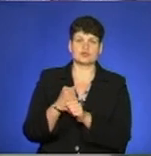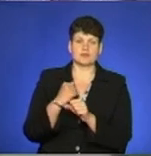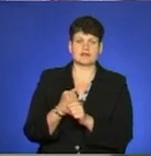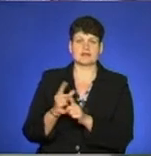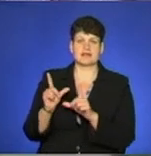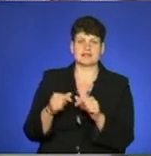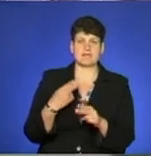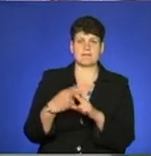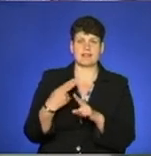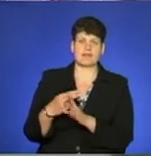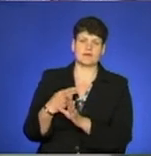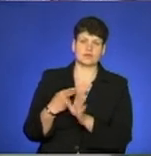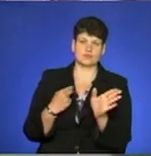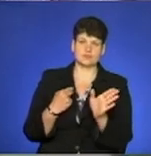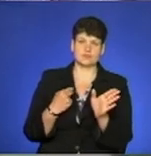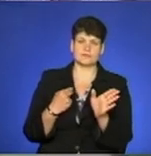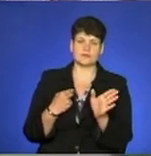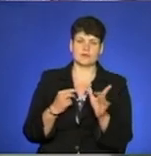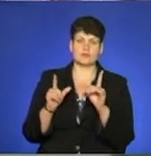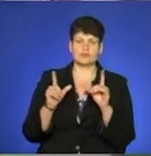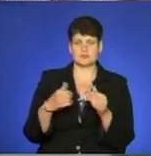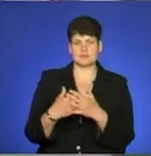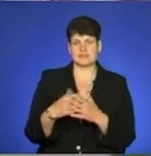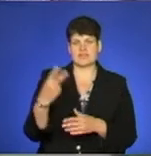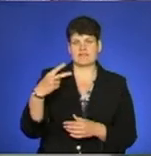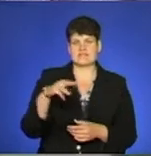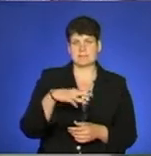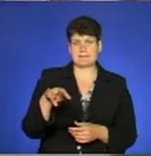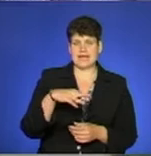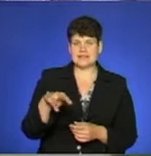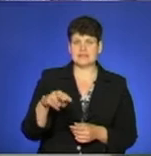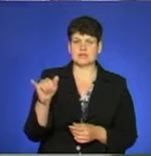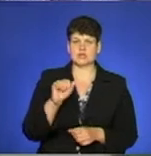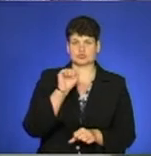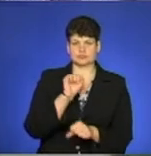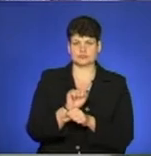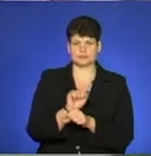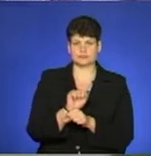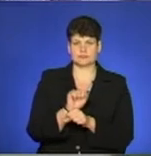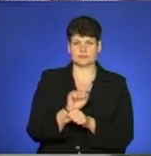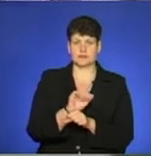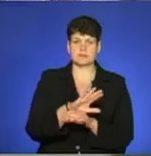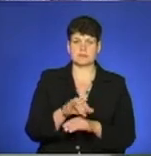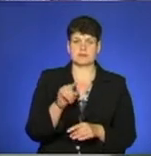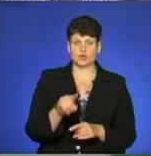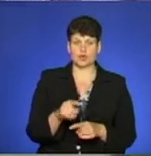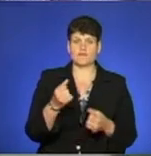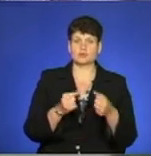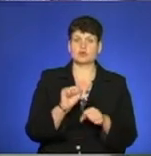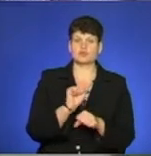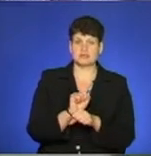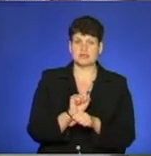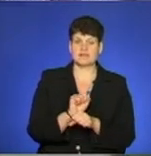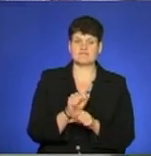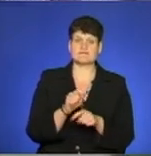огорожу, після чого проїхав приблизно ще десь 20 метрів і зупинився. Після того, як автомобіль зупинився,